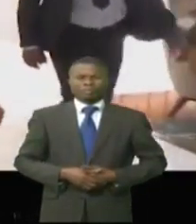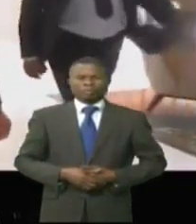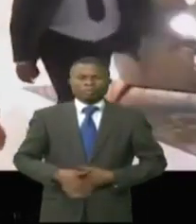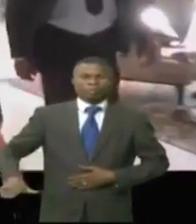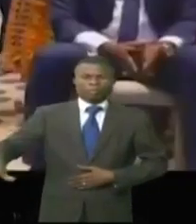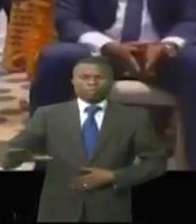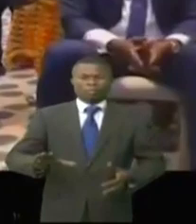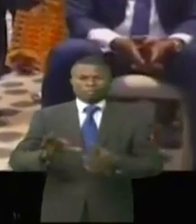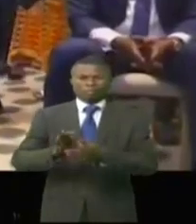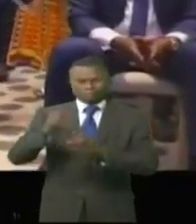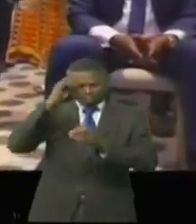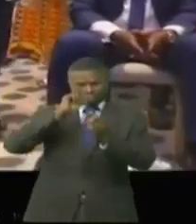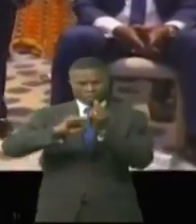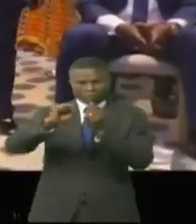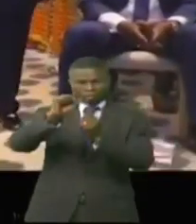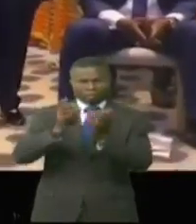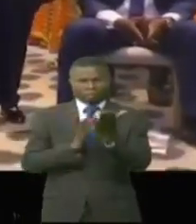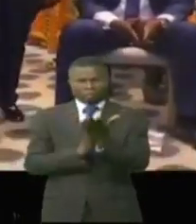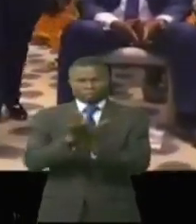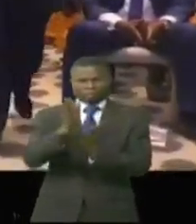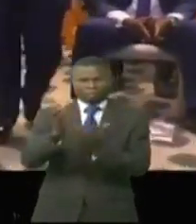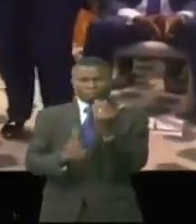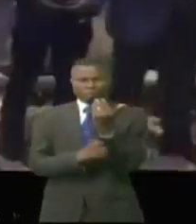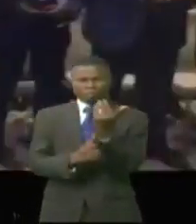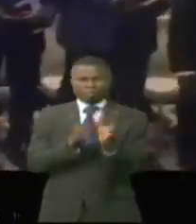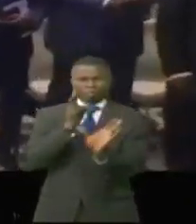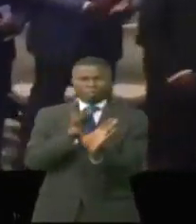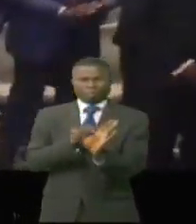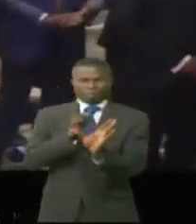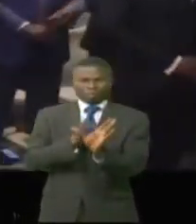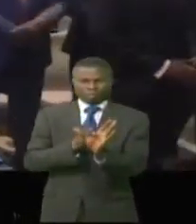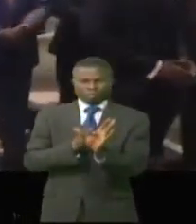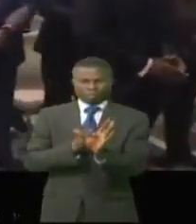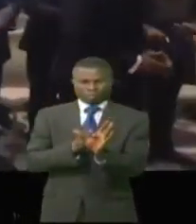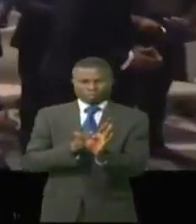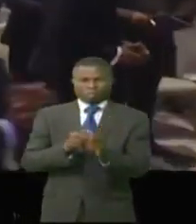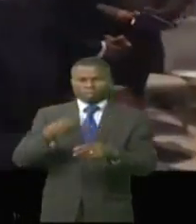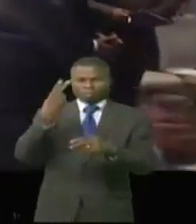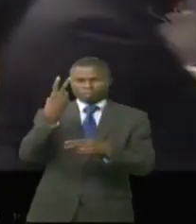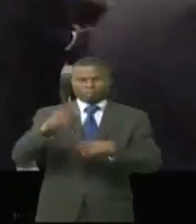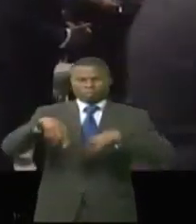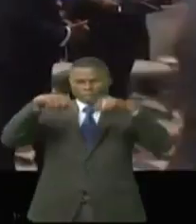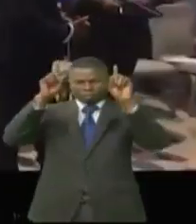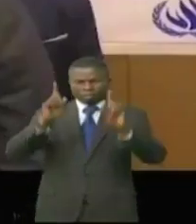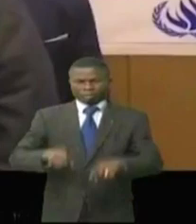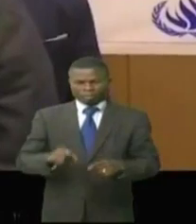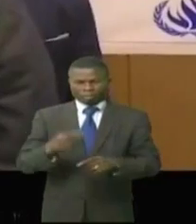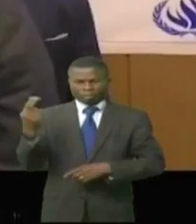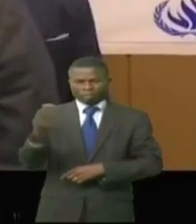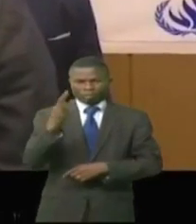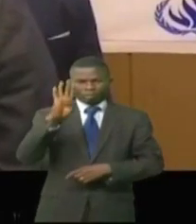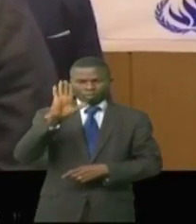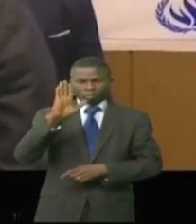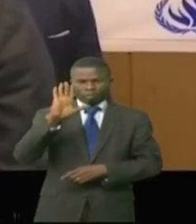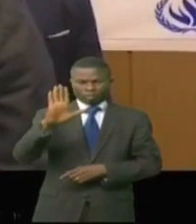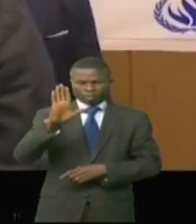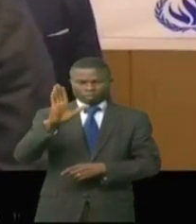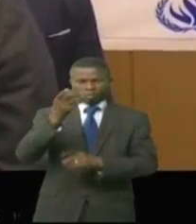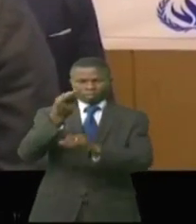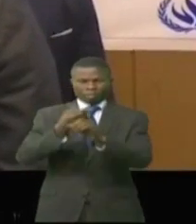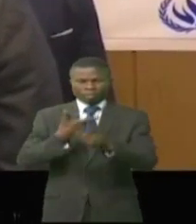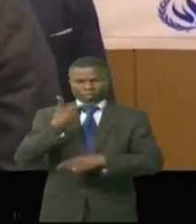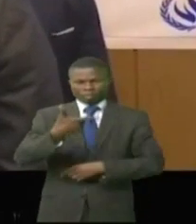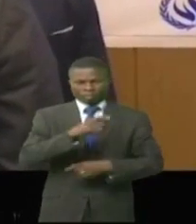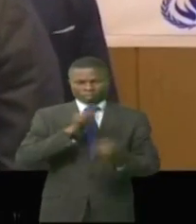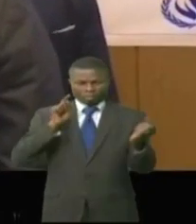pour la promotion des droits des personnes handicapées s'étend sur 2 années, soit du 25 février 2023 au